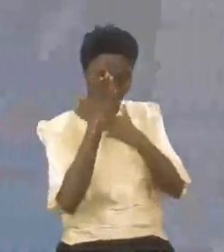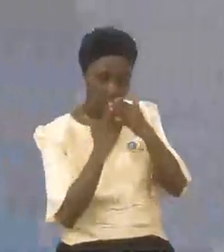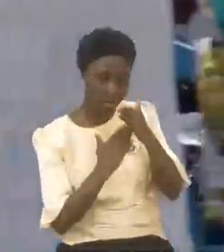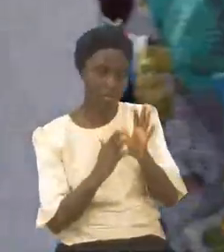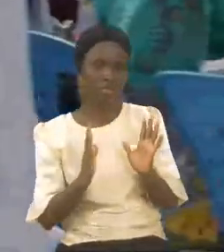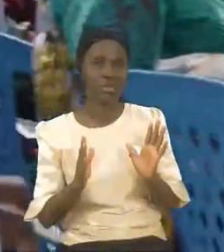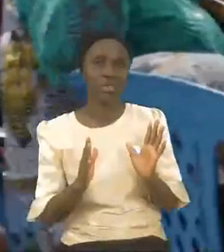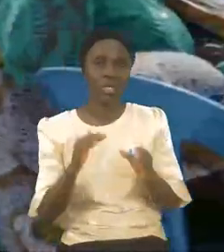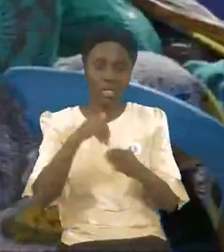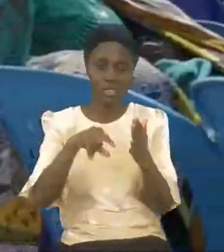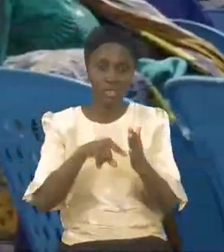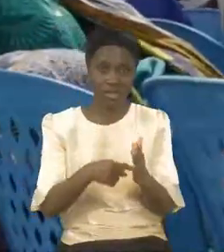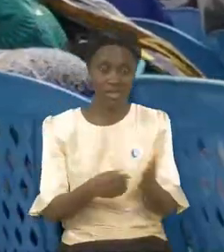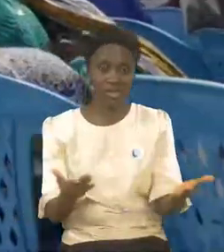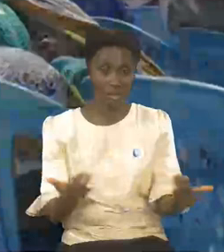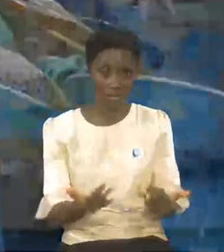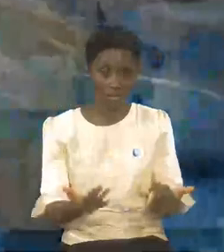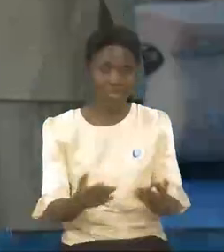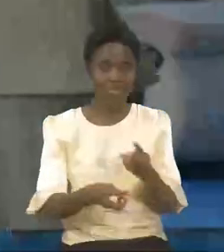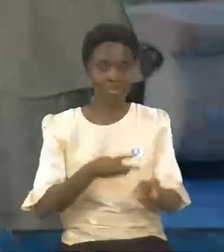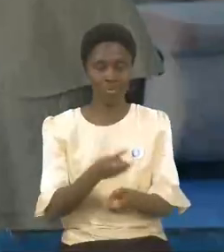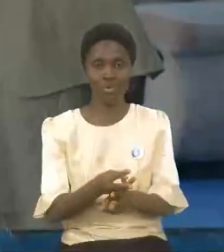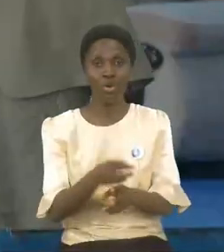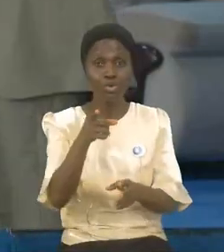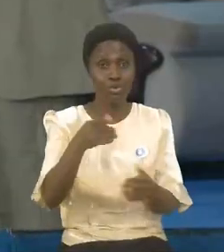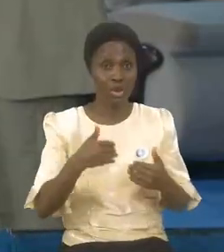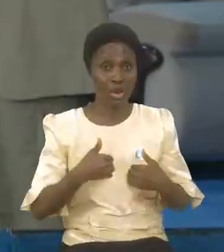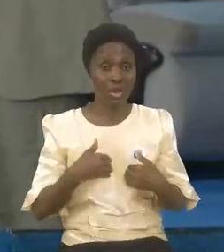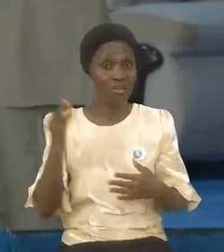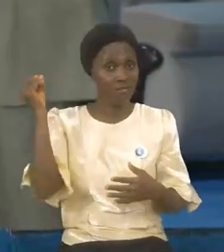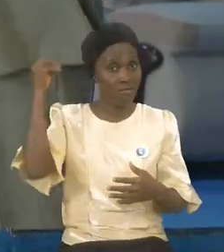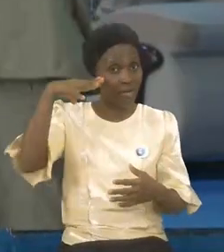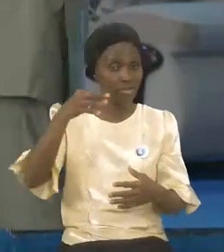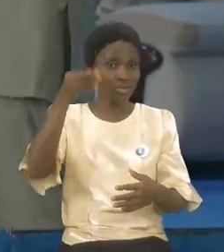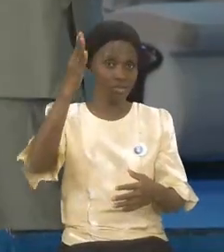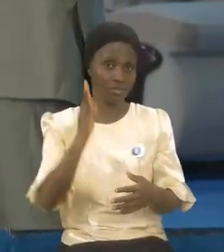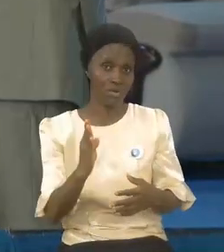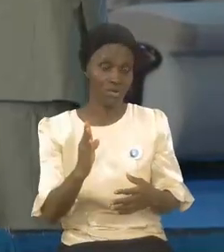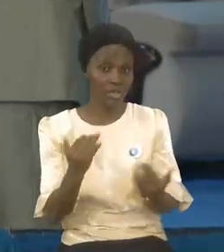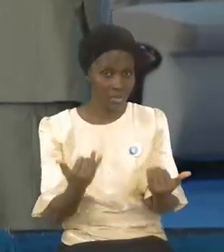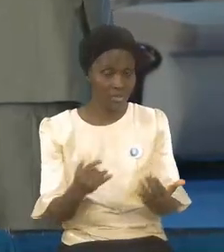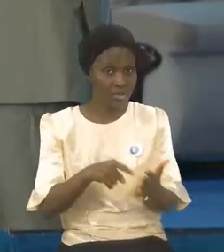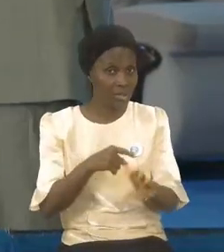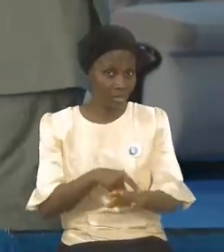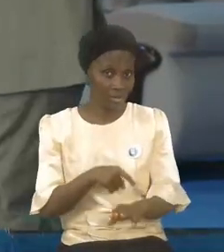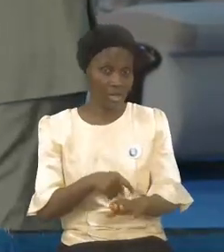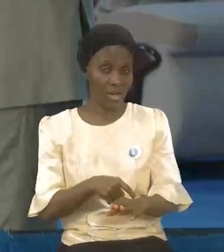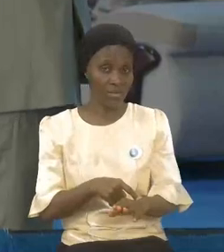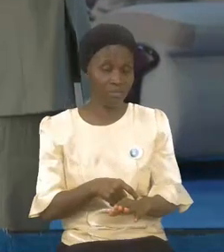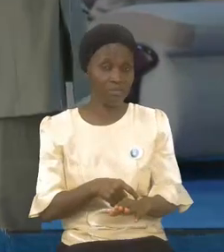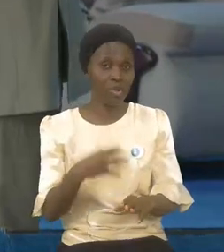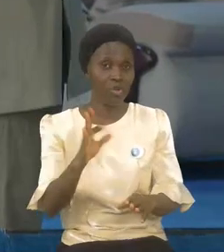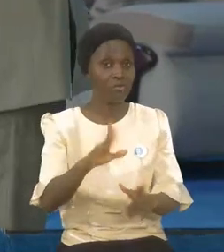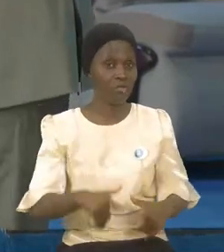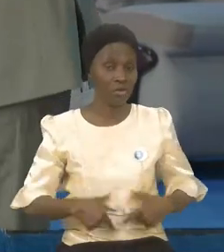la justice, la sagesse dans le siècle présent. Vous avez la grâce de Dieu maintenant, en ce temps de votre vie, la grâce de